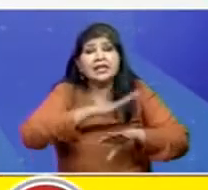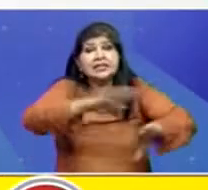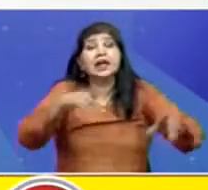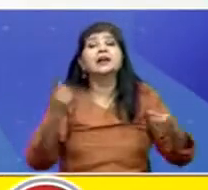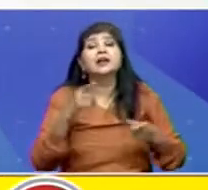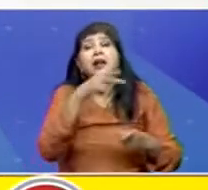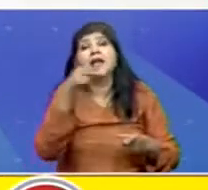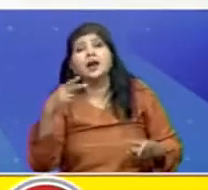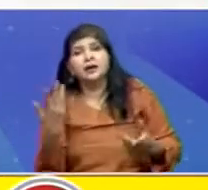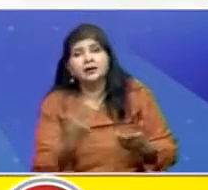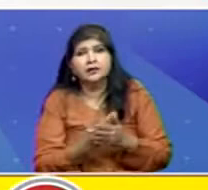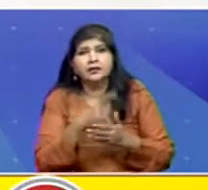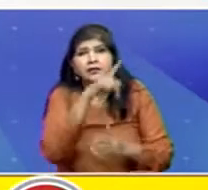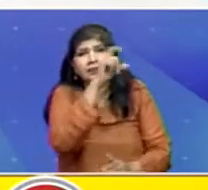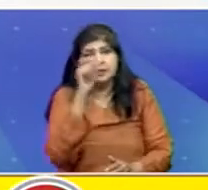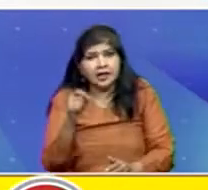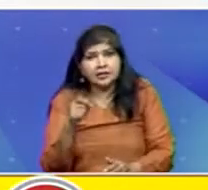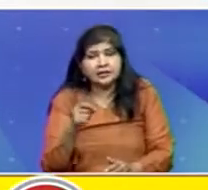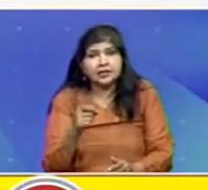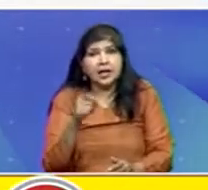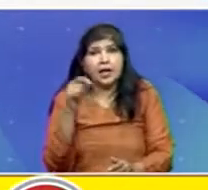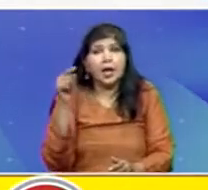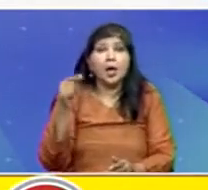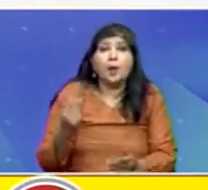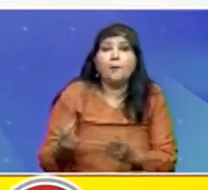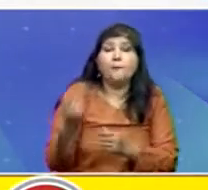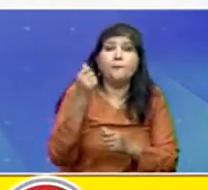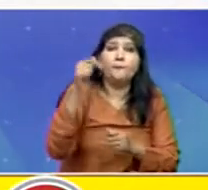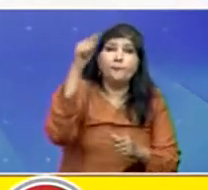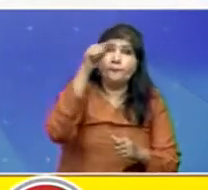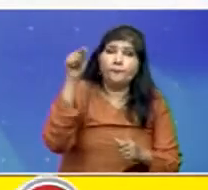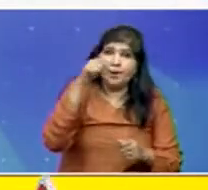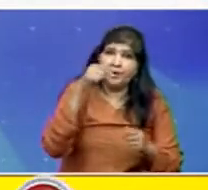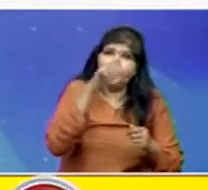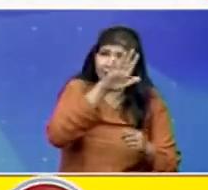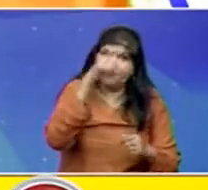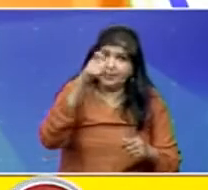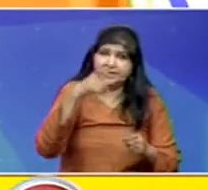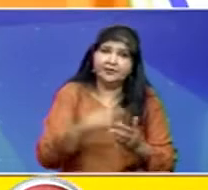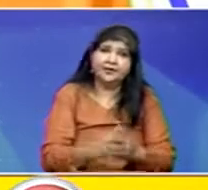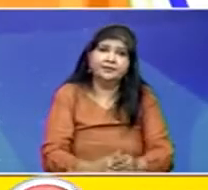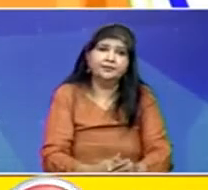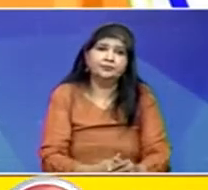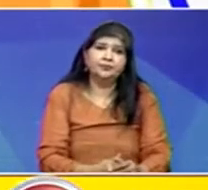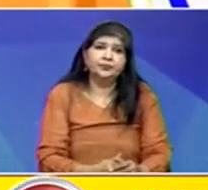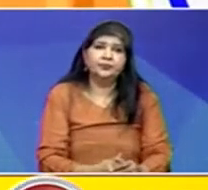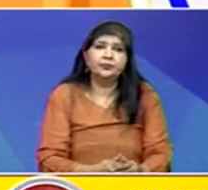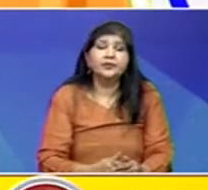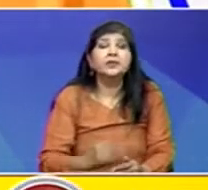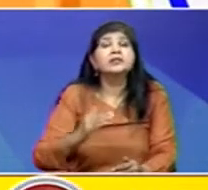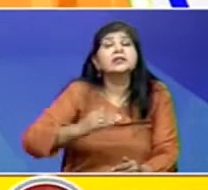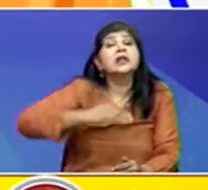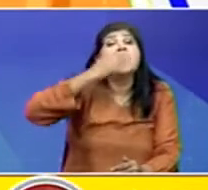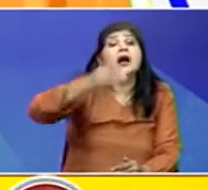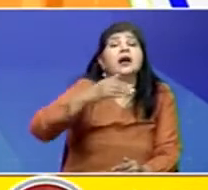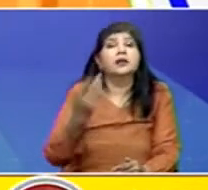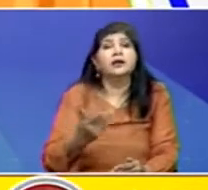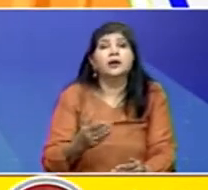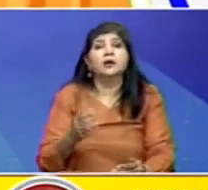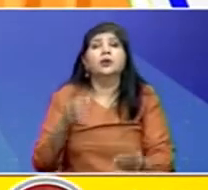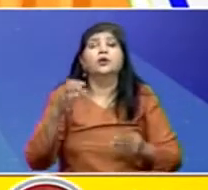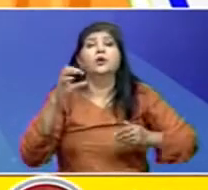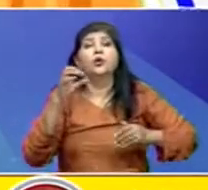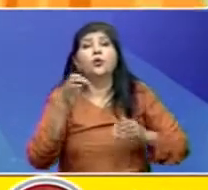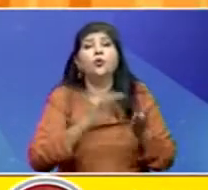है कि दस की पावर 57 यही नहीं, इसके आगे भी ओग